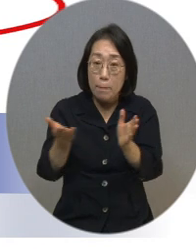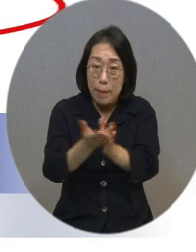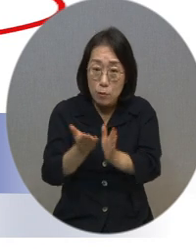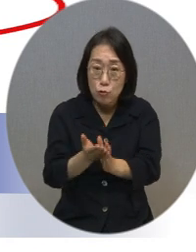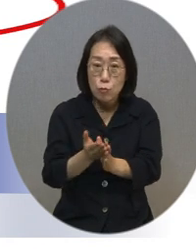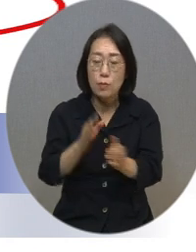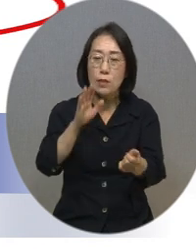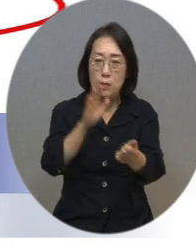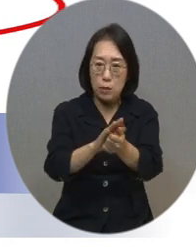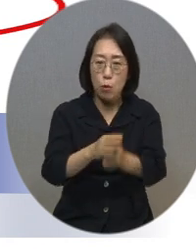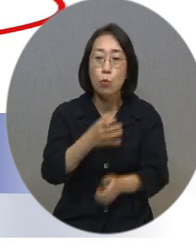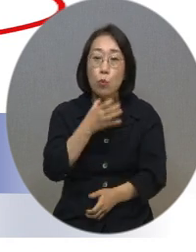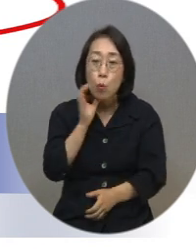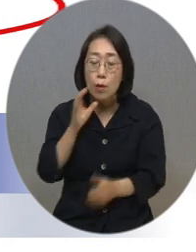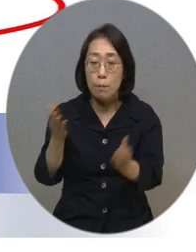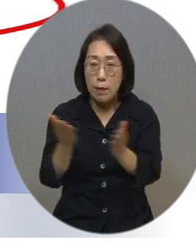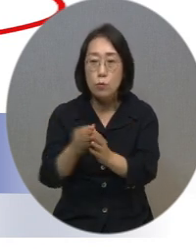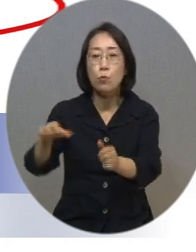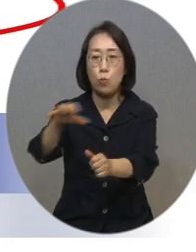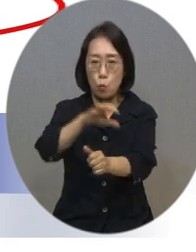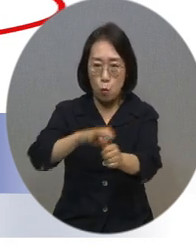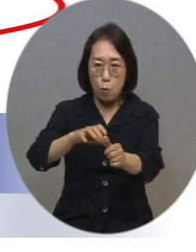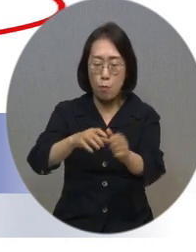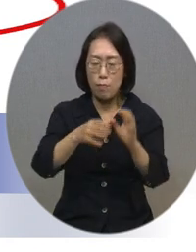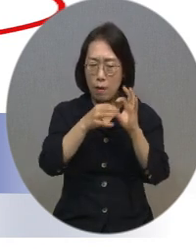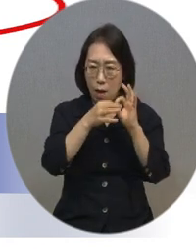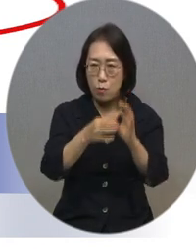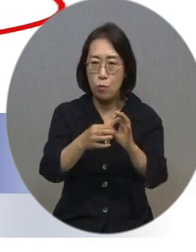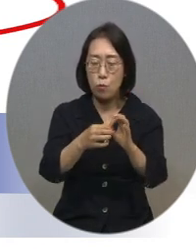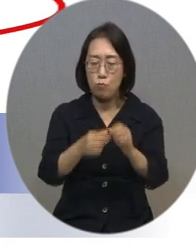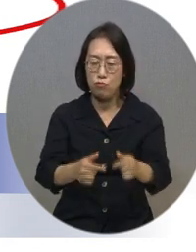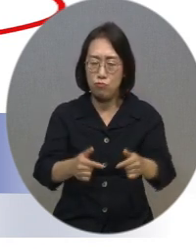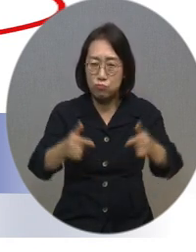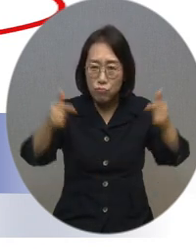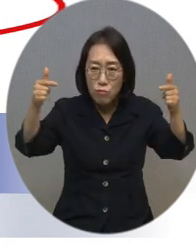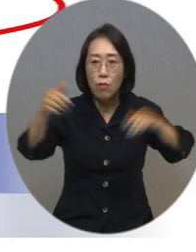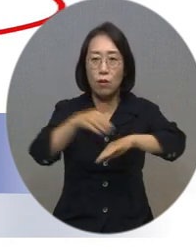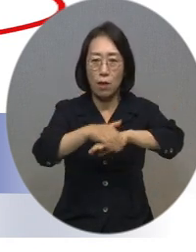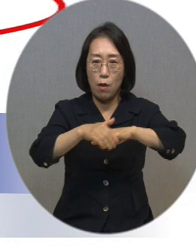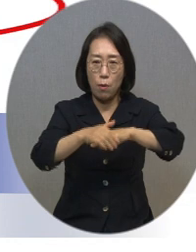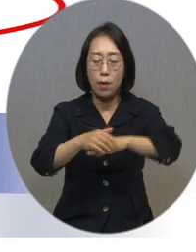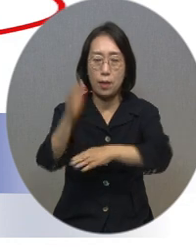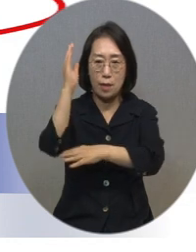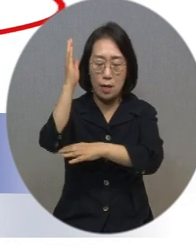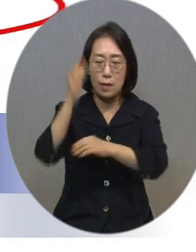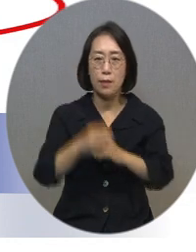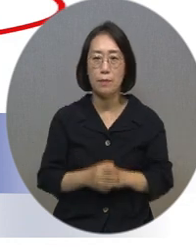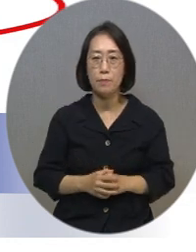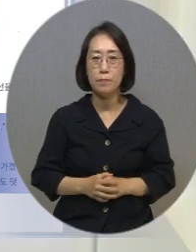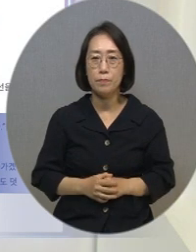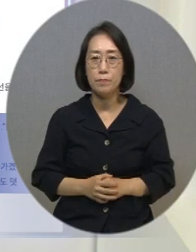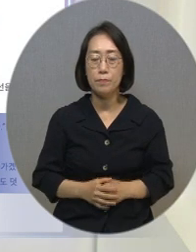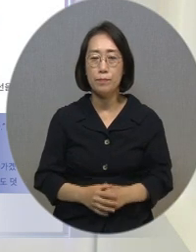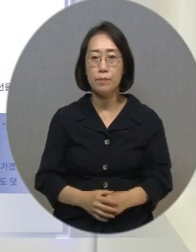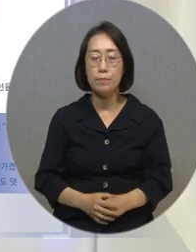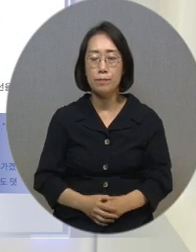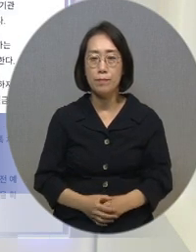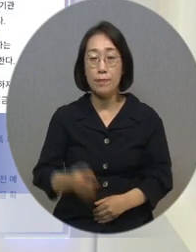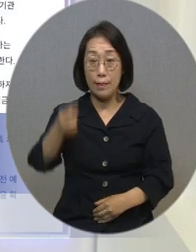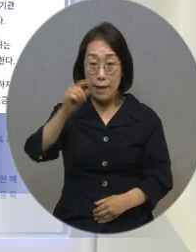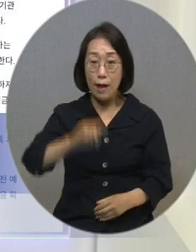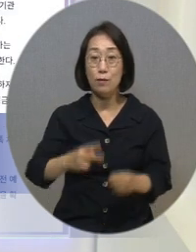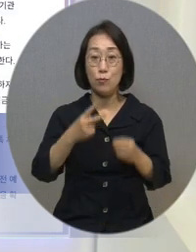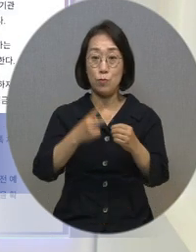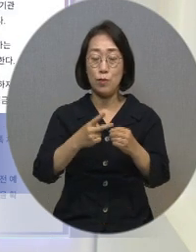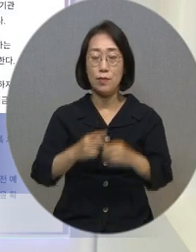확대 노인 맞춤 돌봄 서비스 등을 지속해서 확대해 나가겠다고 말했습니다 다음